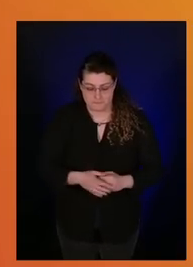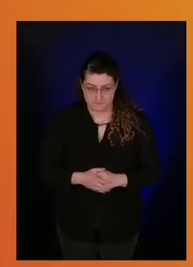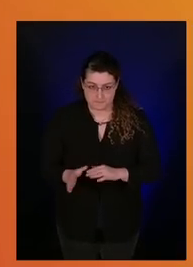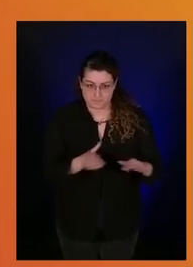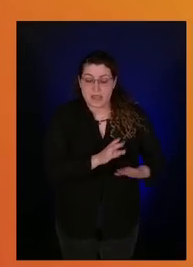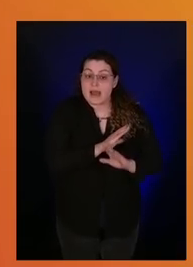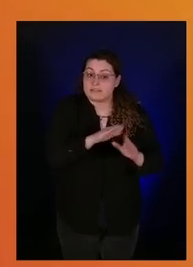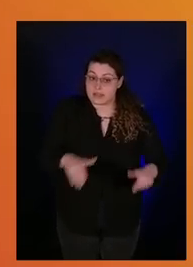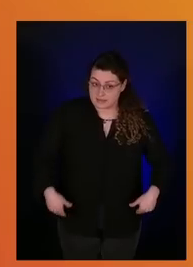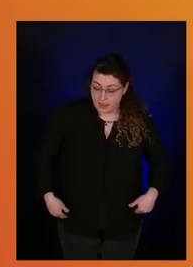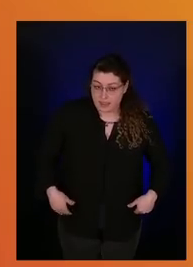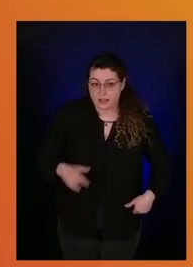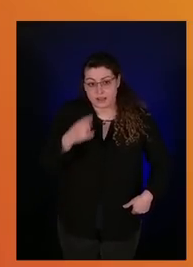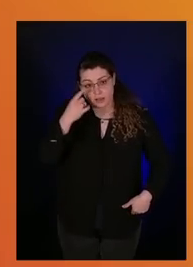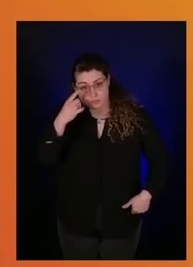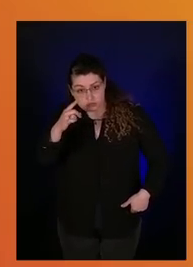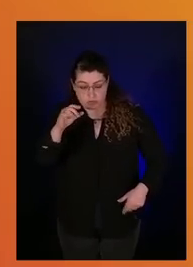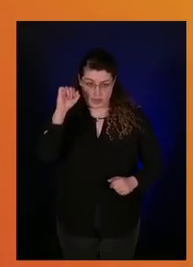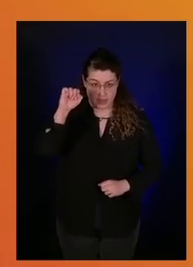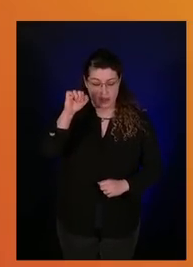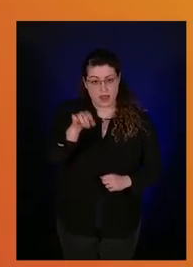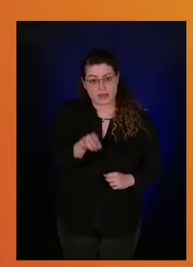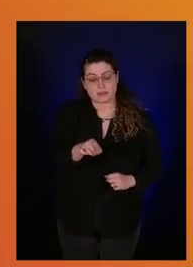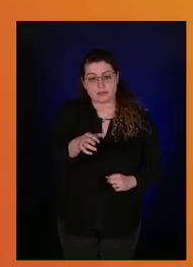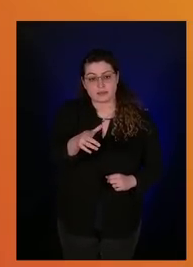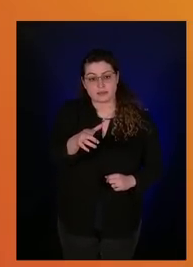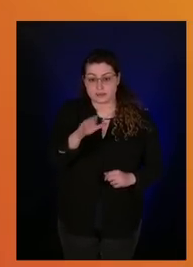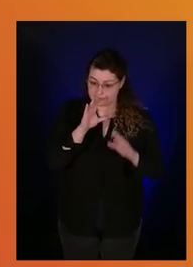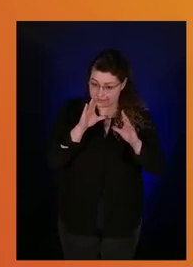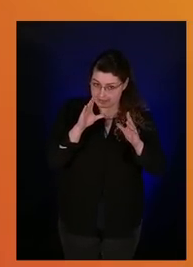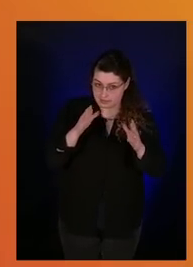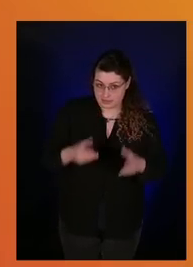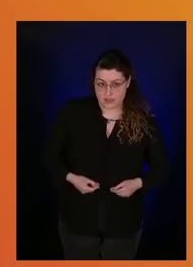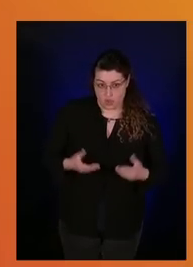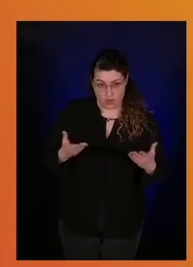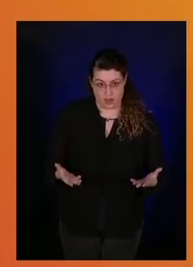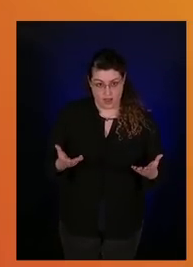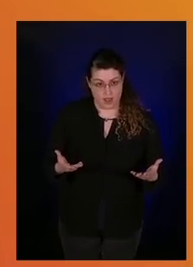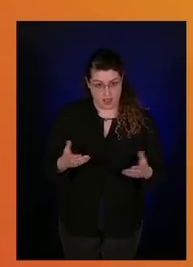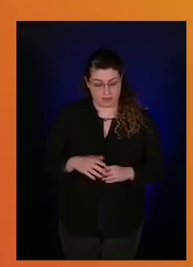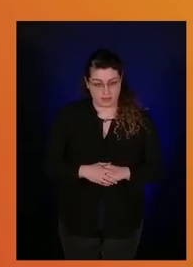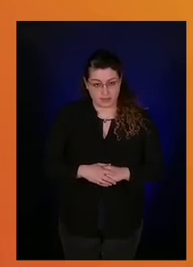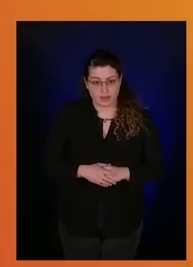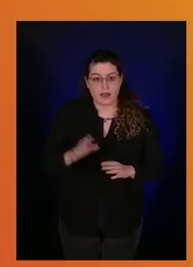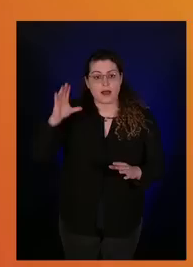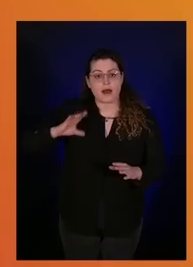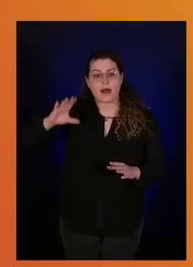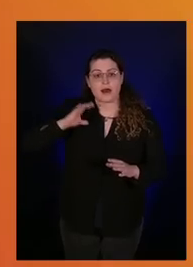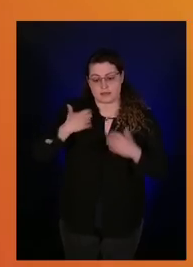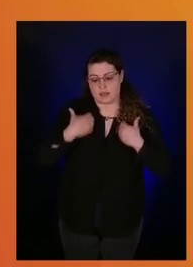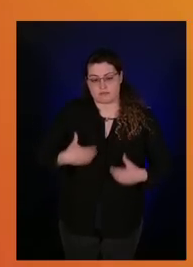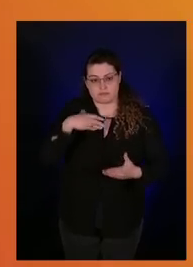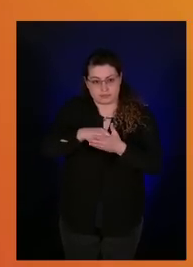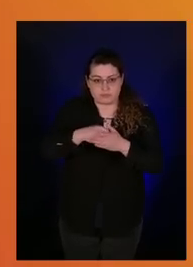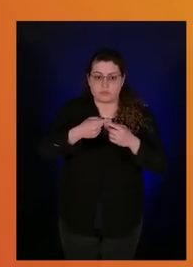pour finir, dans les camarades à accueillir comme il se doit, des anciens membres du bureau